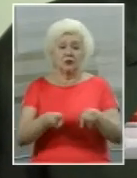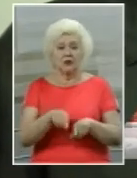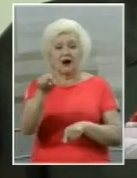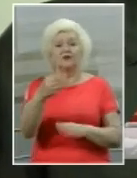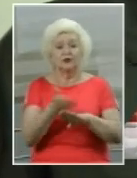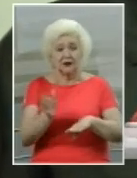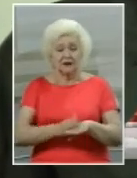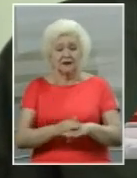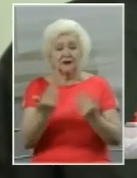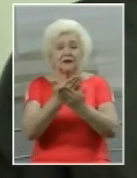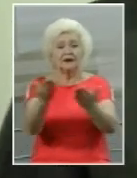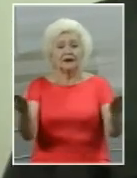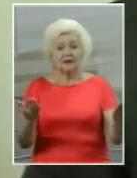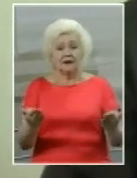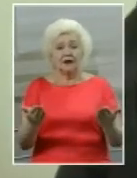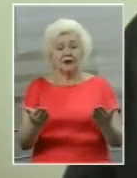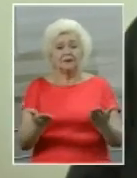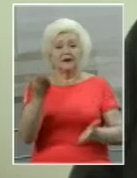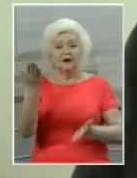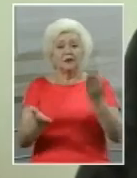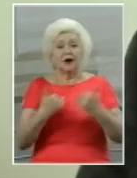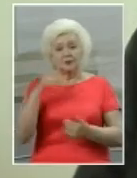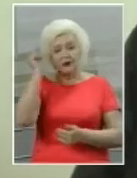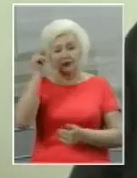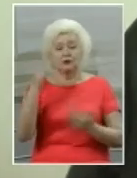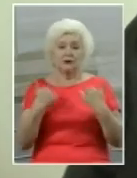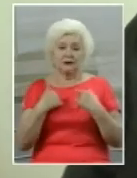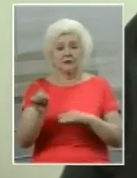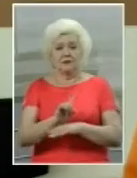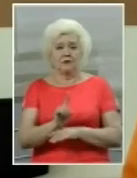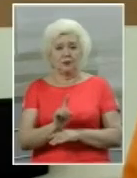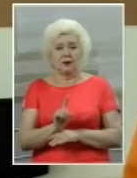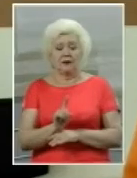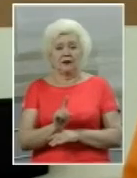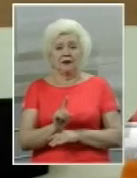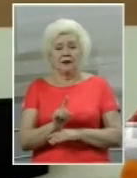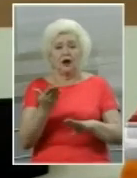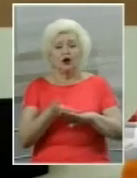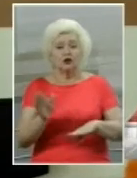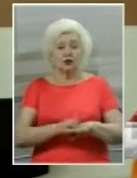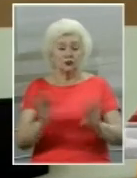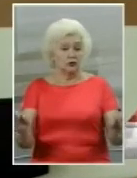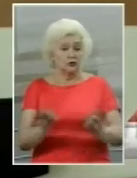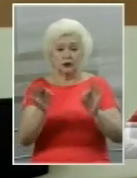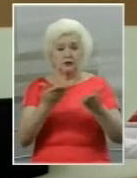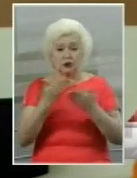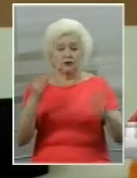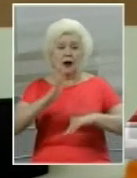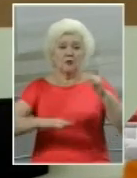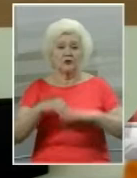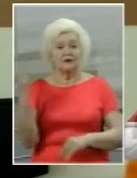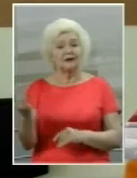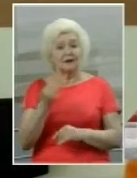то складні для, ну, як ми вчились, то для нас вони не складні. Сложного, вроді, нема нічого, професія